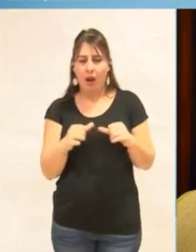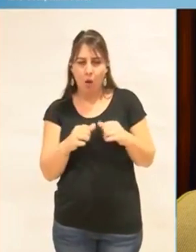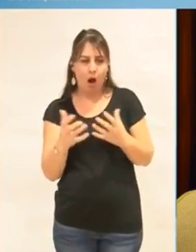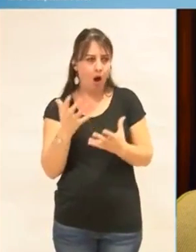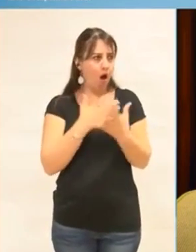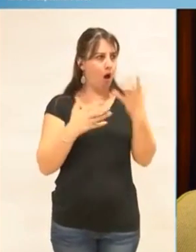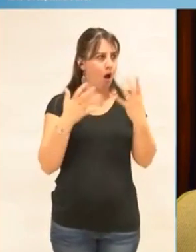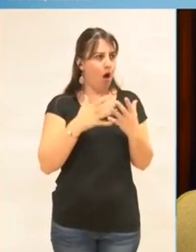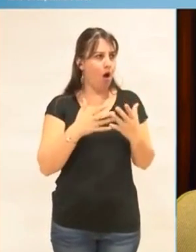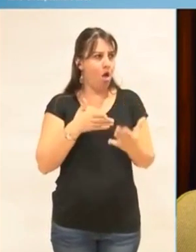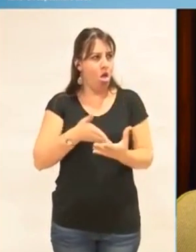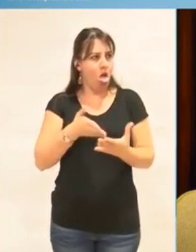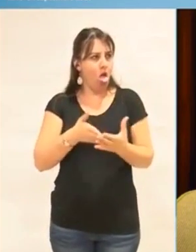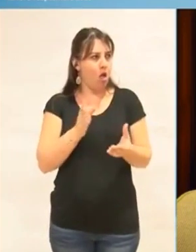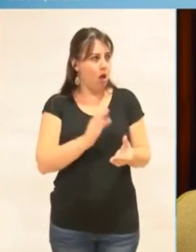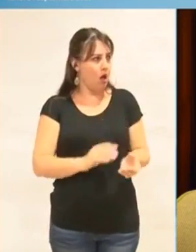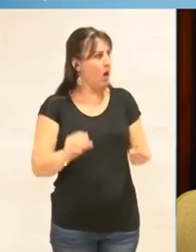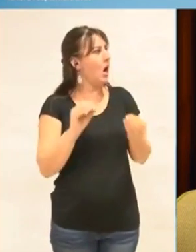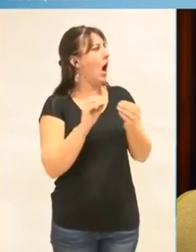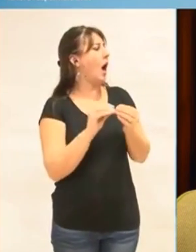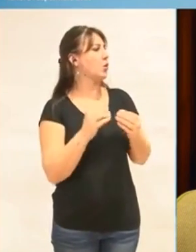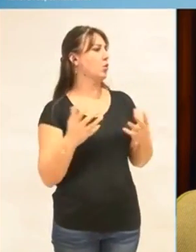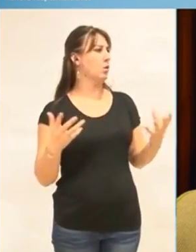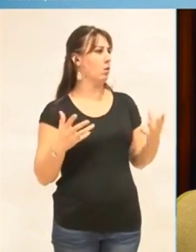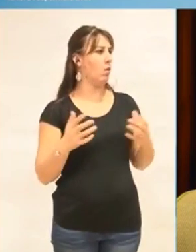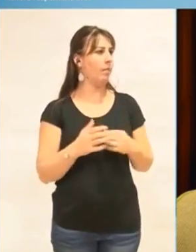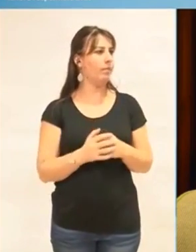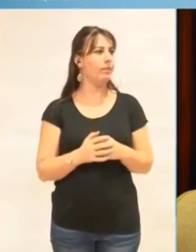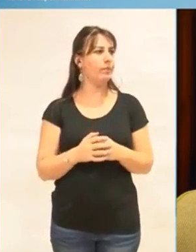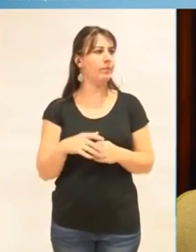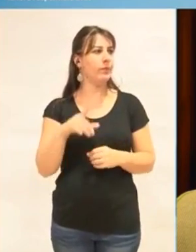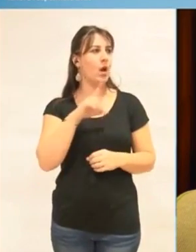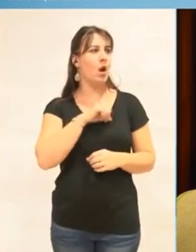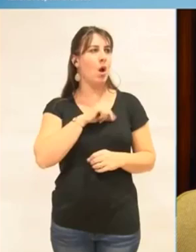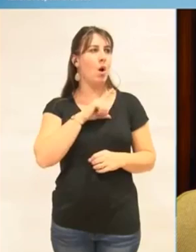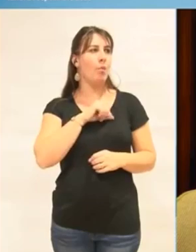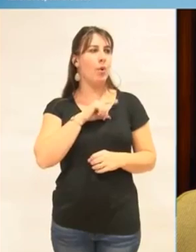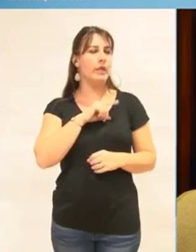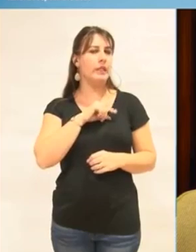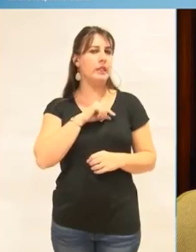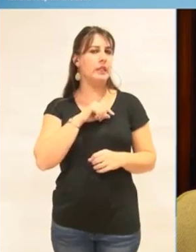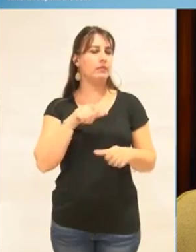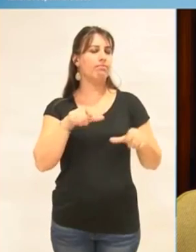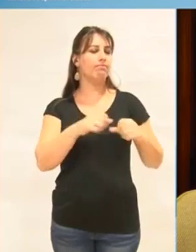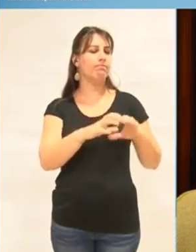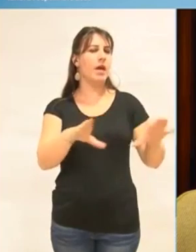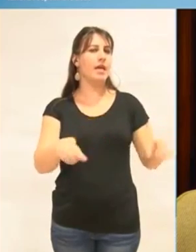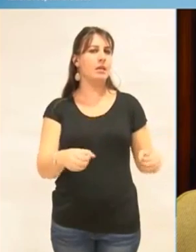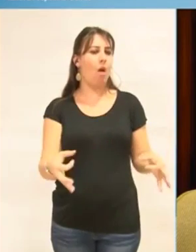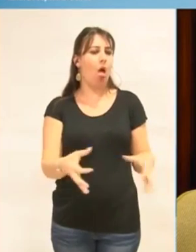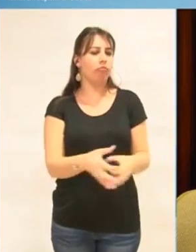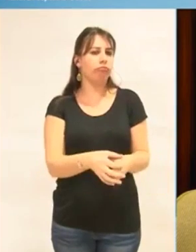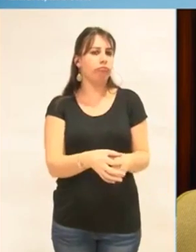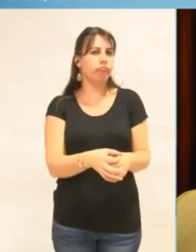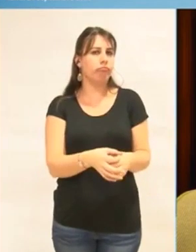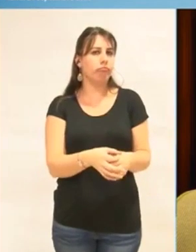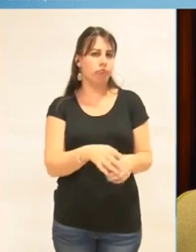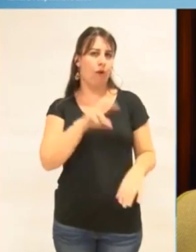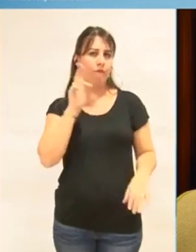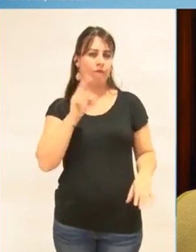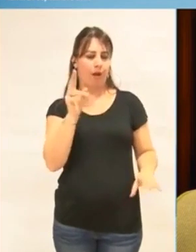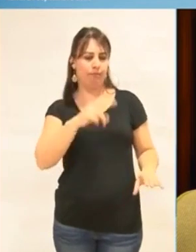difficulté que vous avez rappelée tout à l'heure sur les effectifs de police, qu'il faut savoir regarder